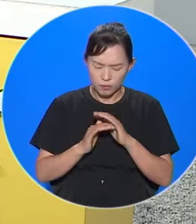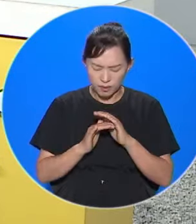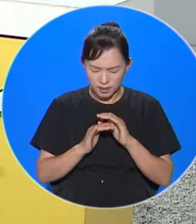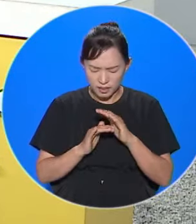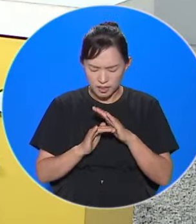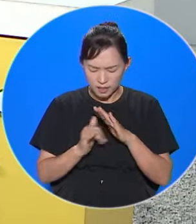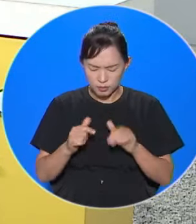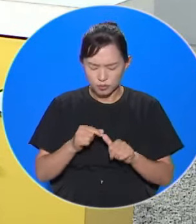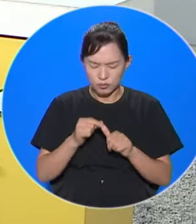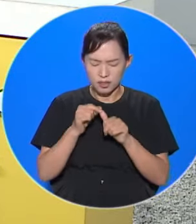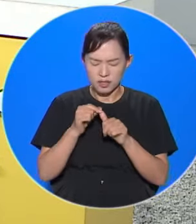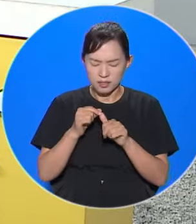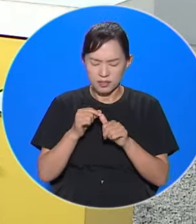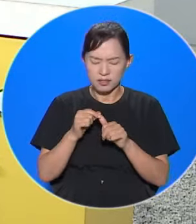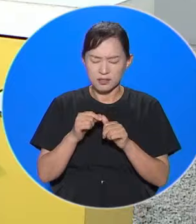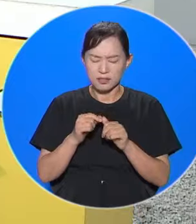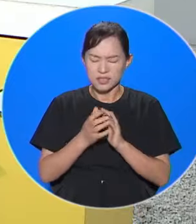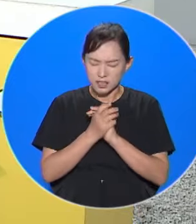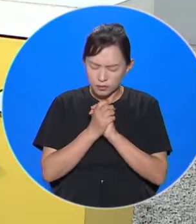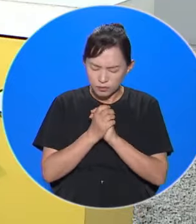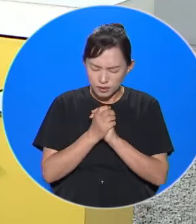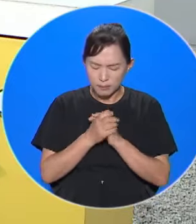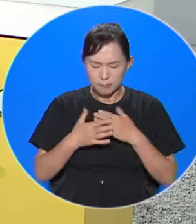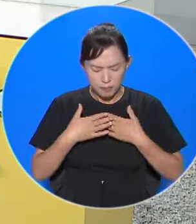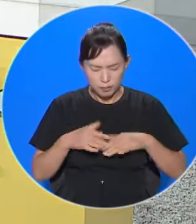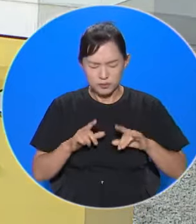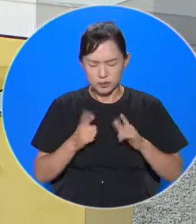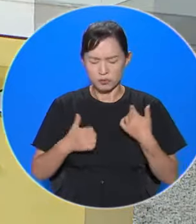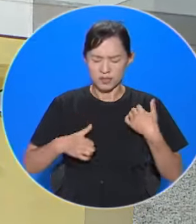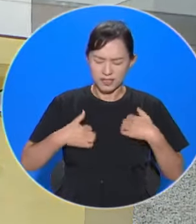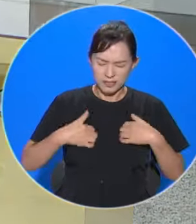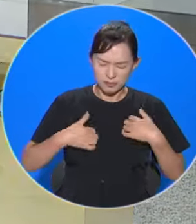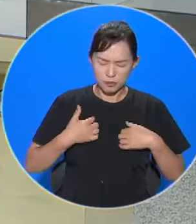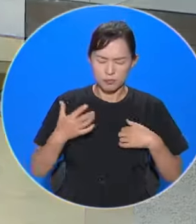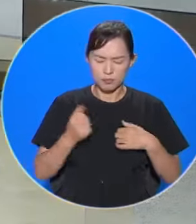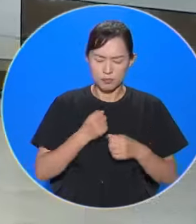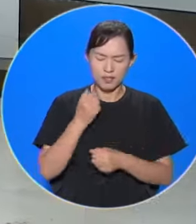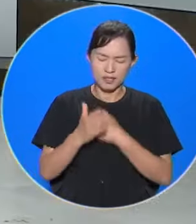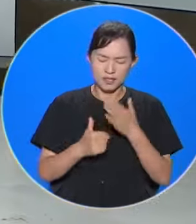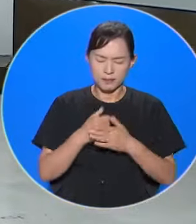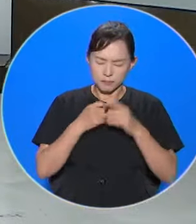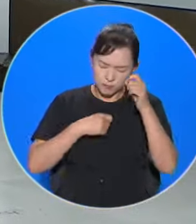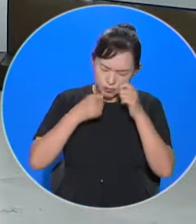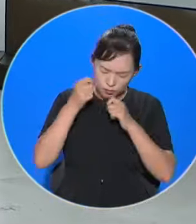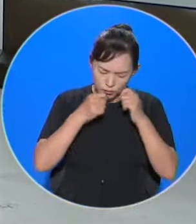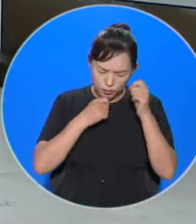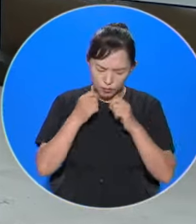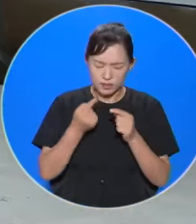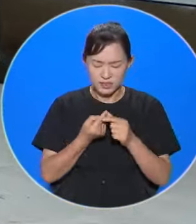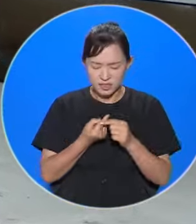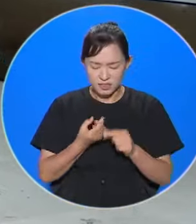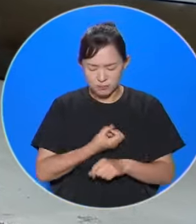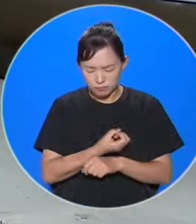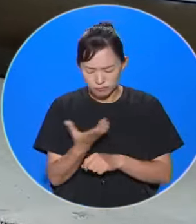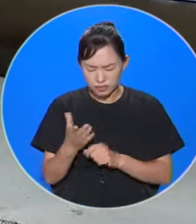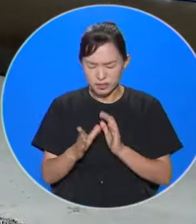일에 하나님 피곤치 않게 하여 주시고 정말 기쁨으로 하나님 아버지 눈물로 씨앗을 뿌릴